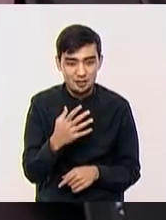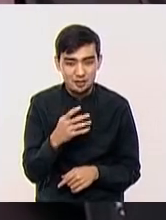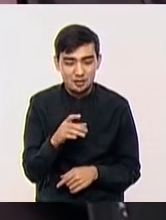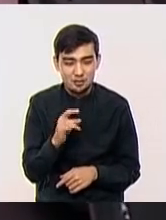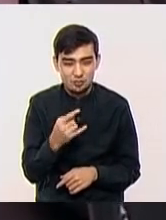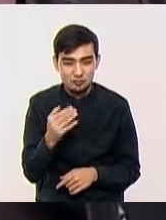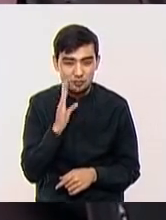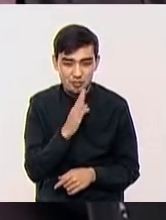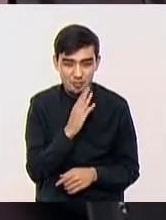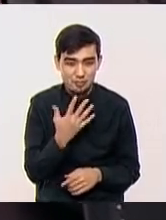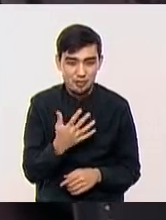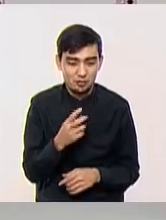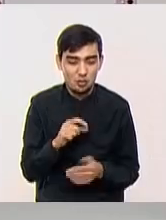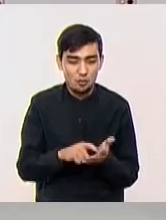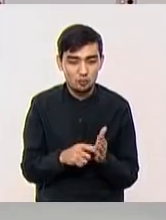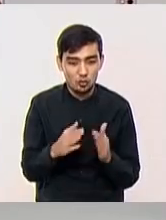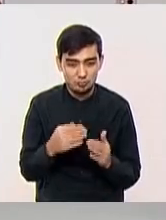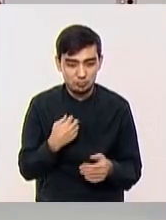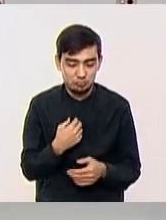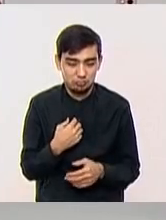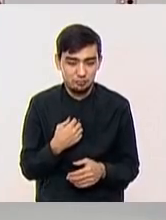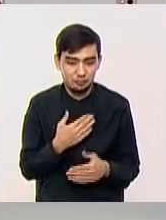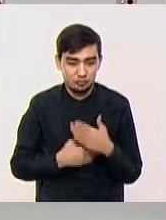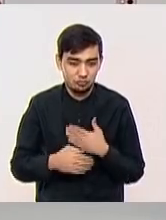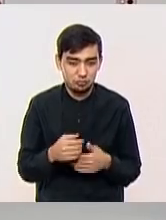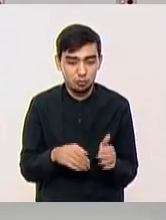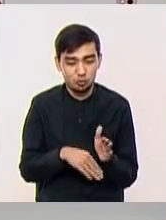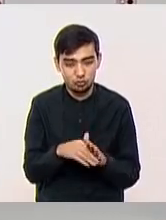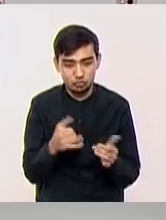үйде бақытты ғұмыр кешіп жатырмыз дейді. Тұрмыс жағдайымыз жақсарды.